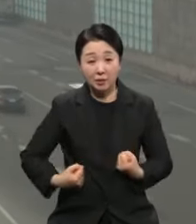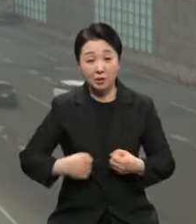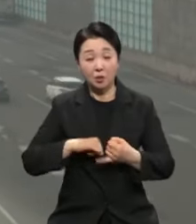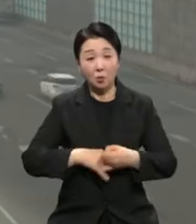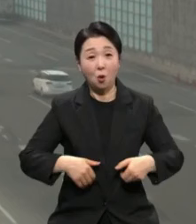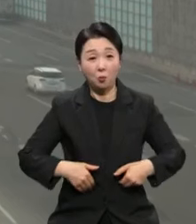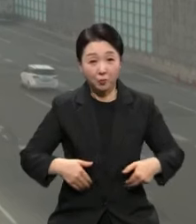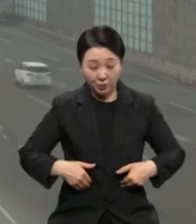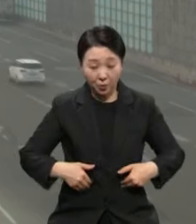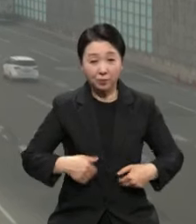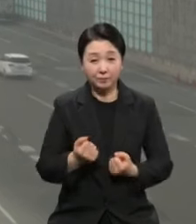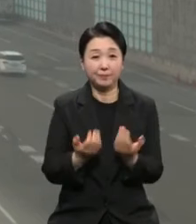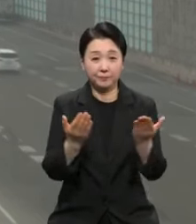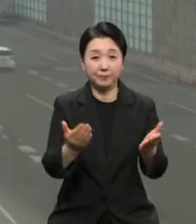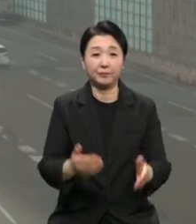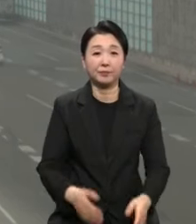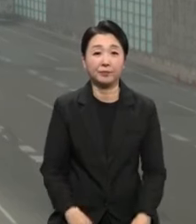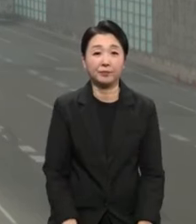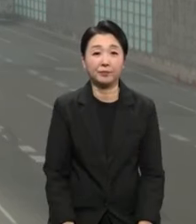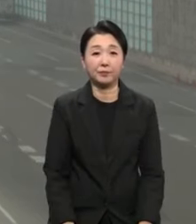고속도로 교통